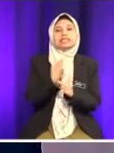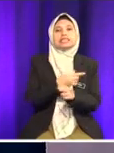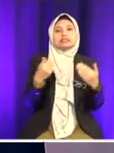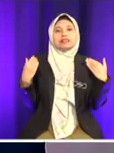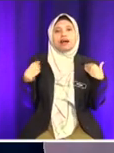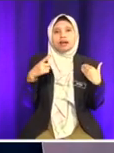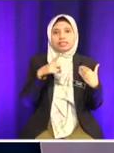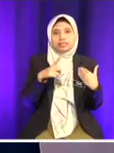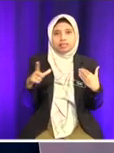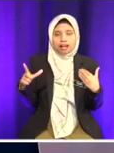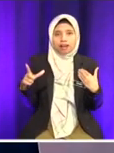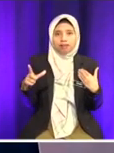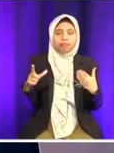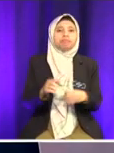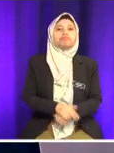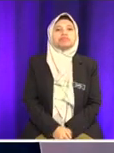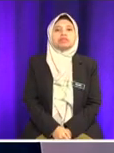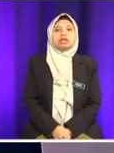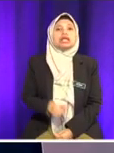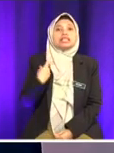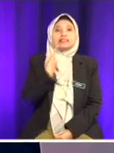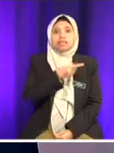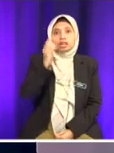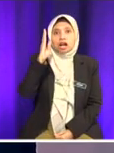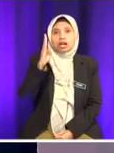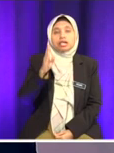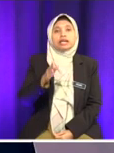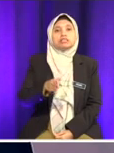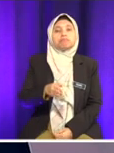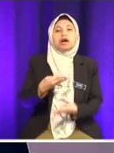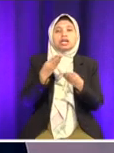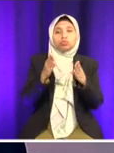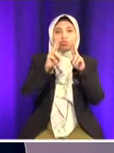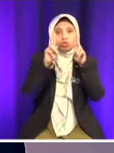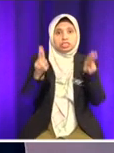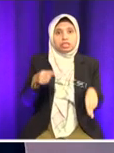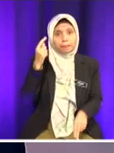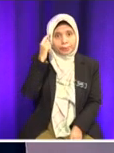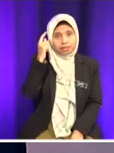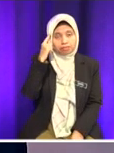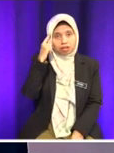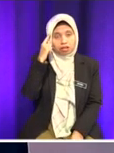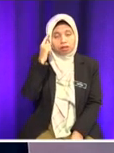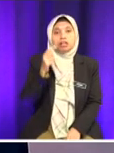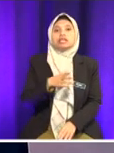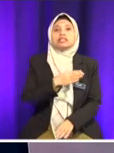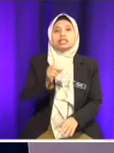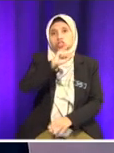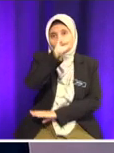ini seterusnya kita akan bagi uji Minda kita Oke